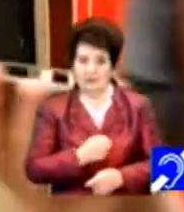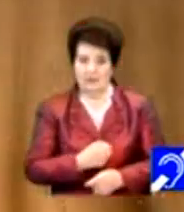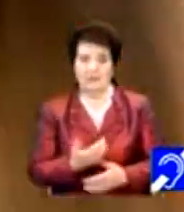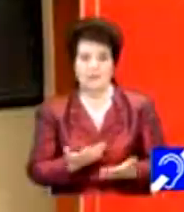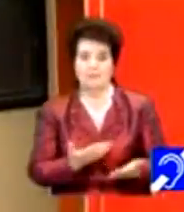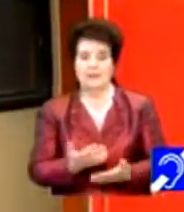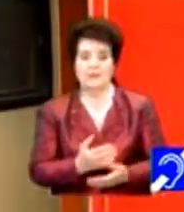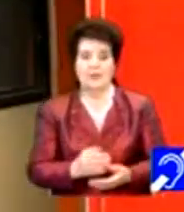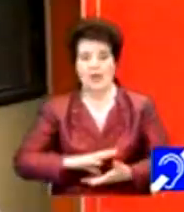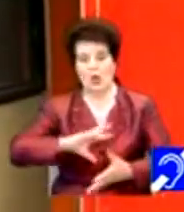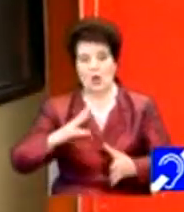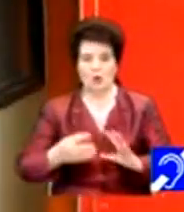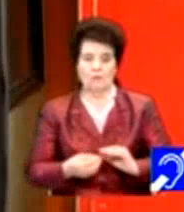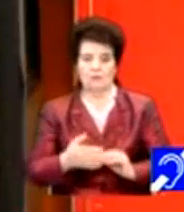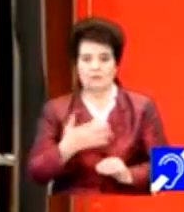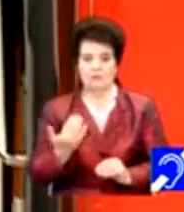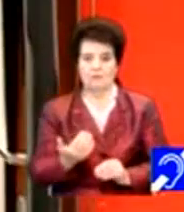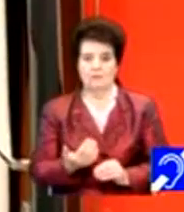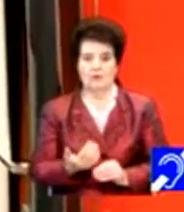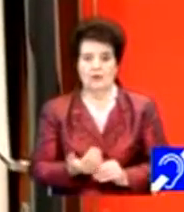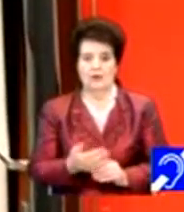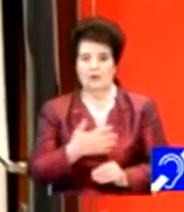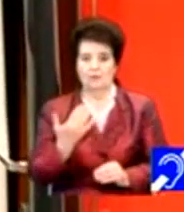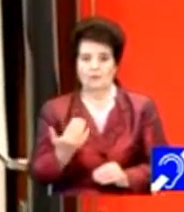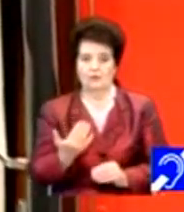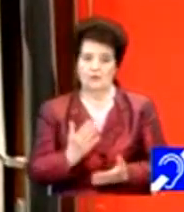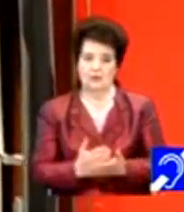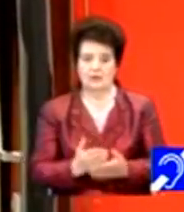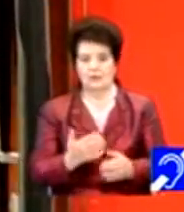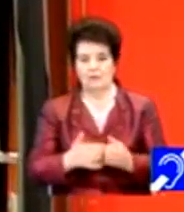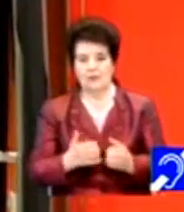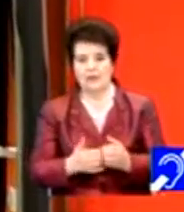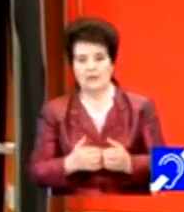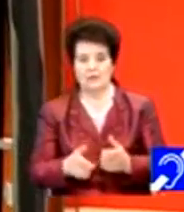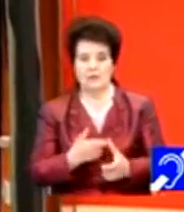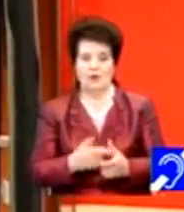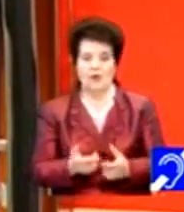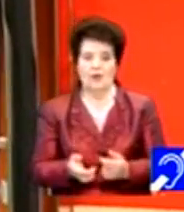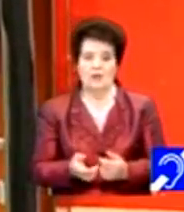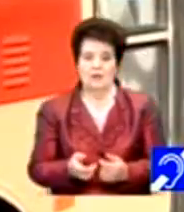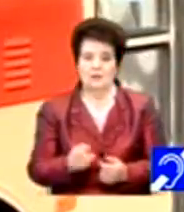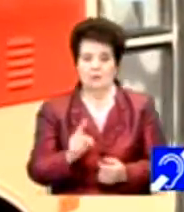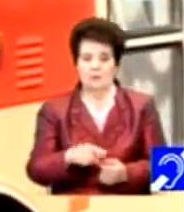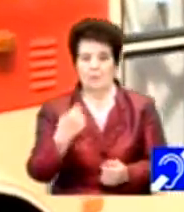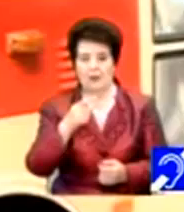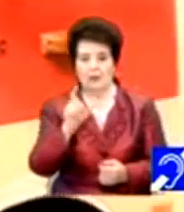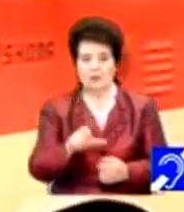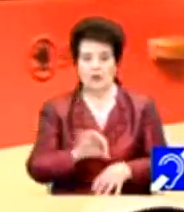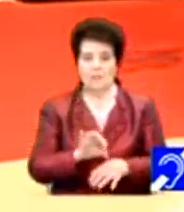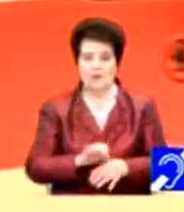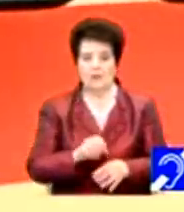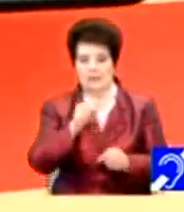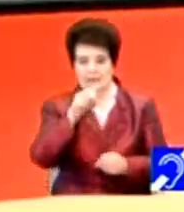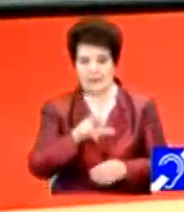care este concentrația acestui virus în mediul de pildă extern, după ce persoana bolnavă